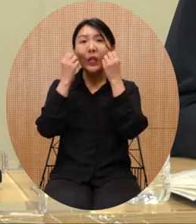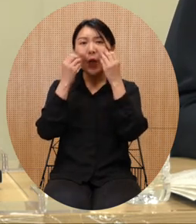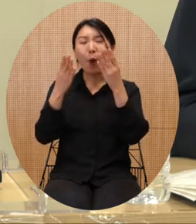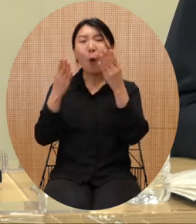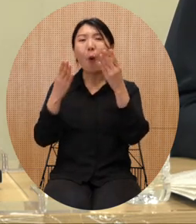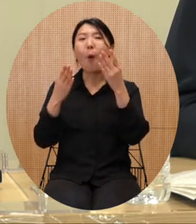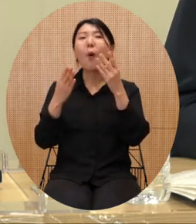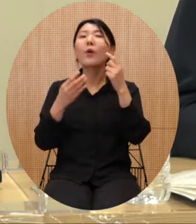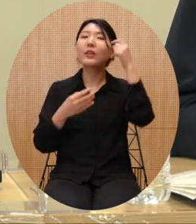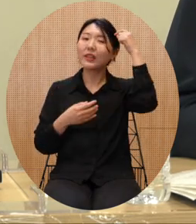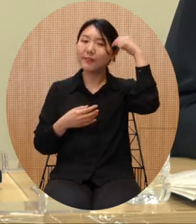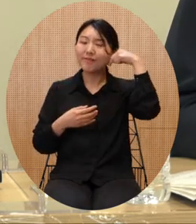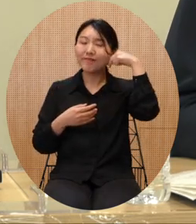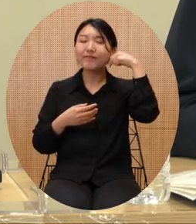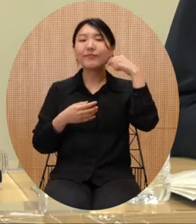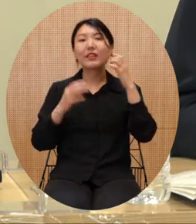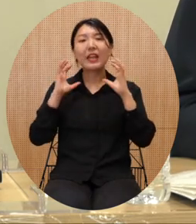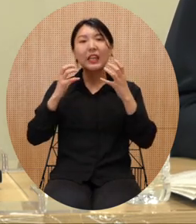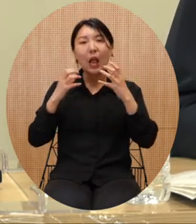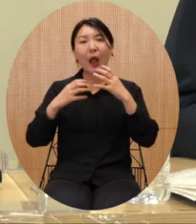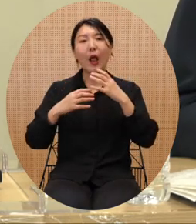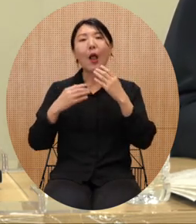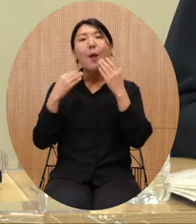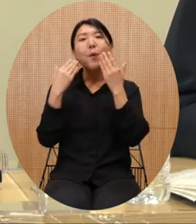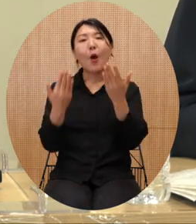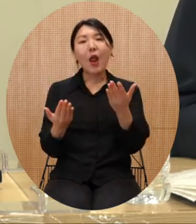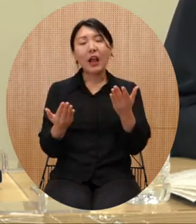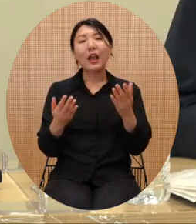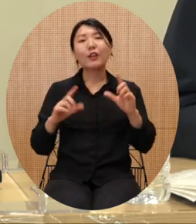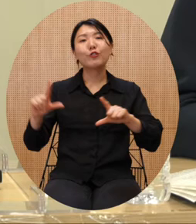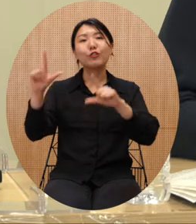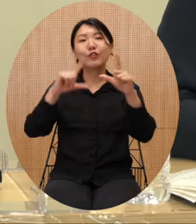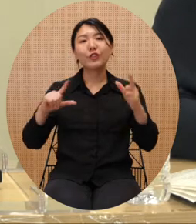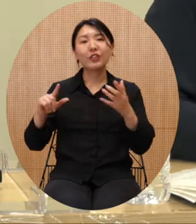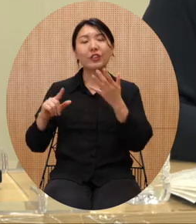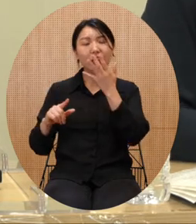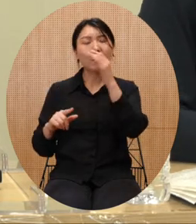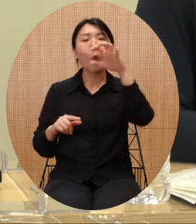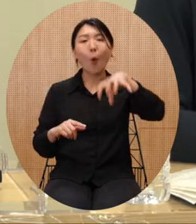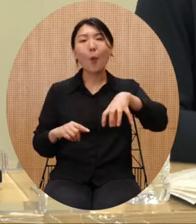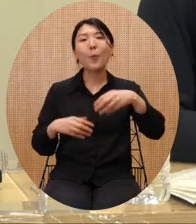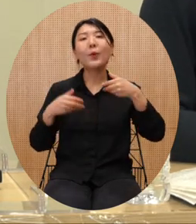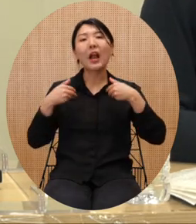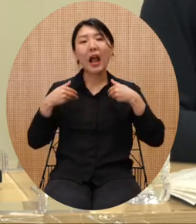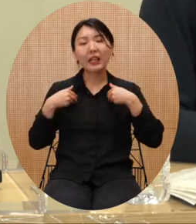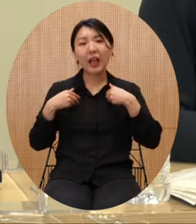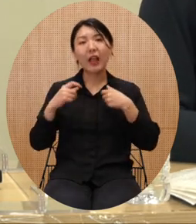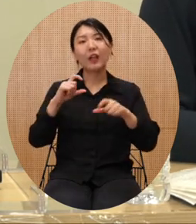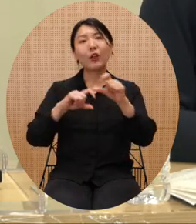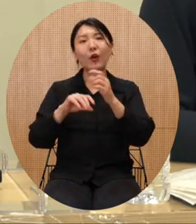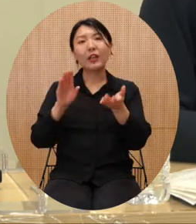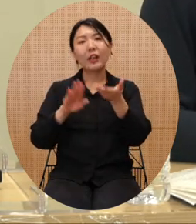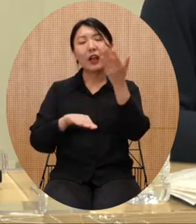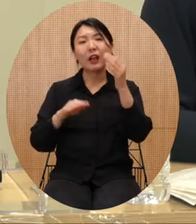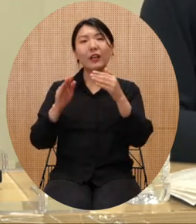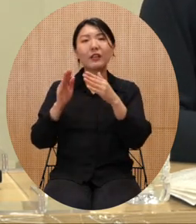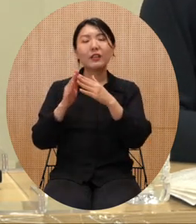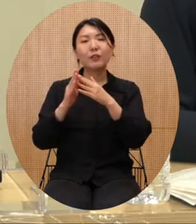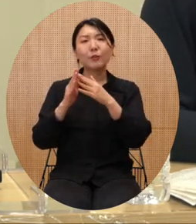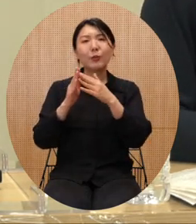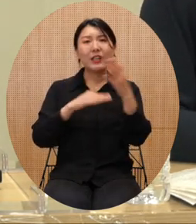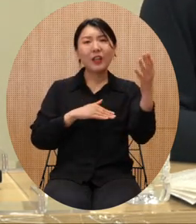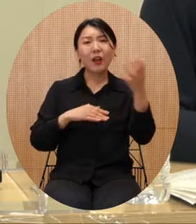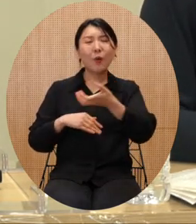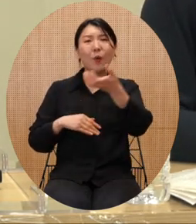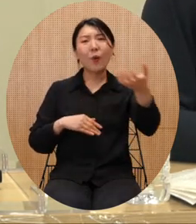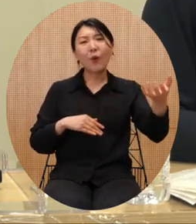부분이 아이들이 편하게 누릴 수 있는 조성 환경이 필요하다. 그래서 더 이상 이사와 전환을 해야 되는 걱정이